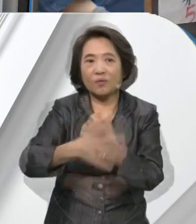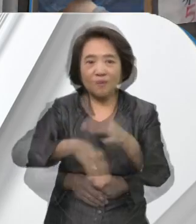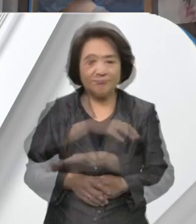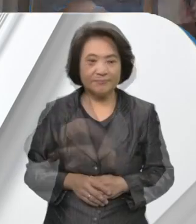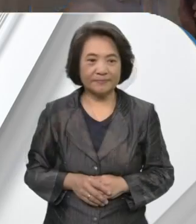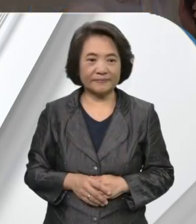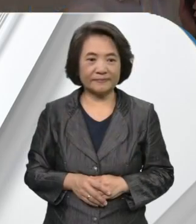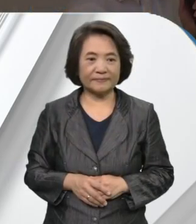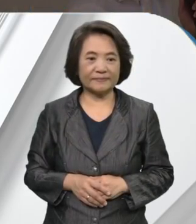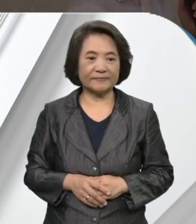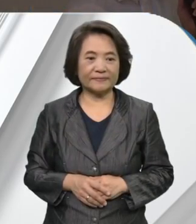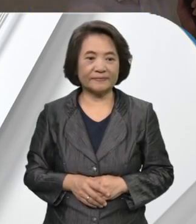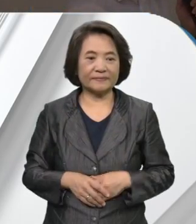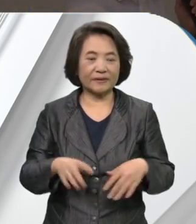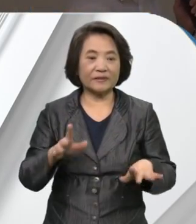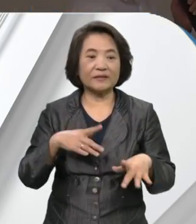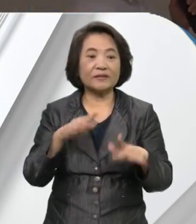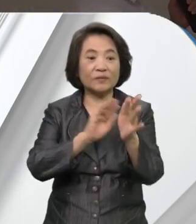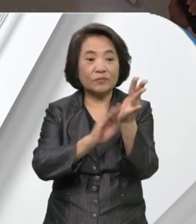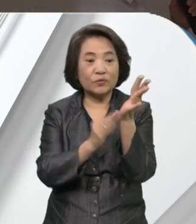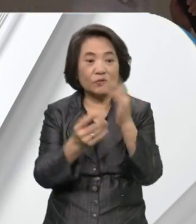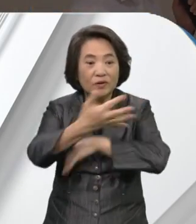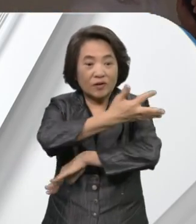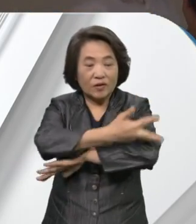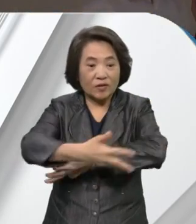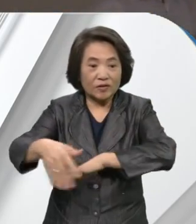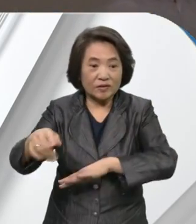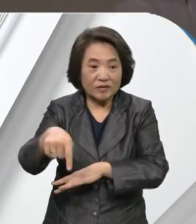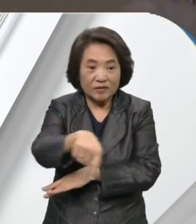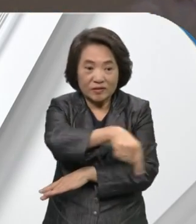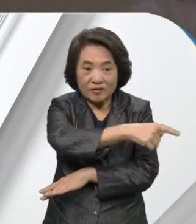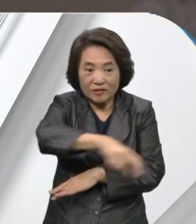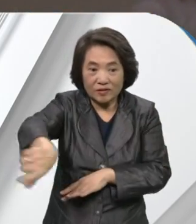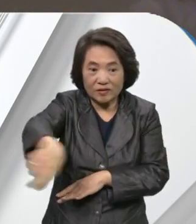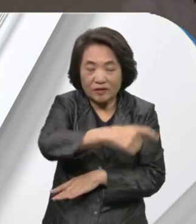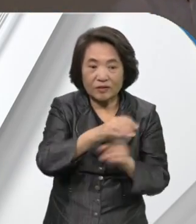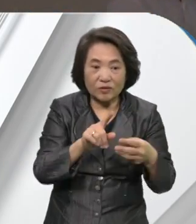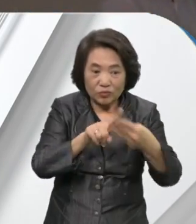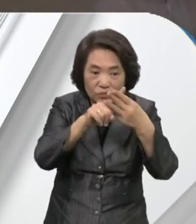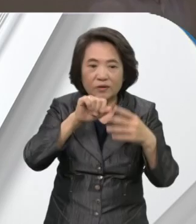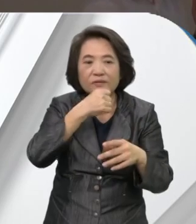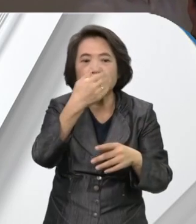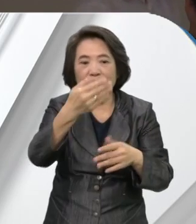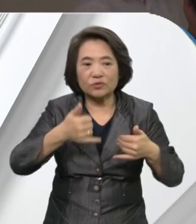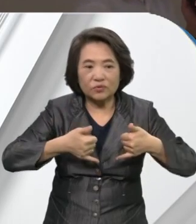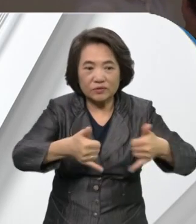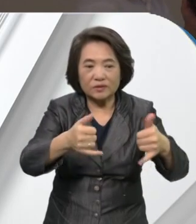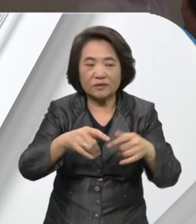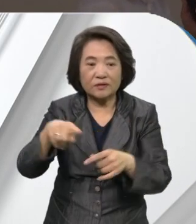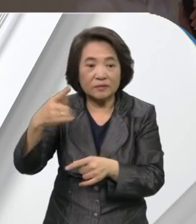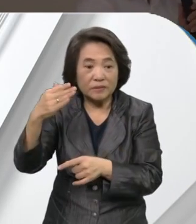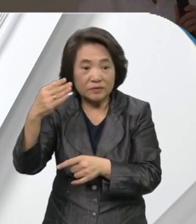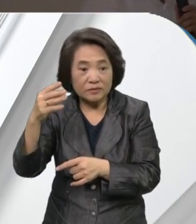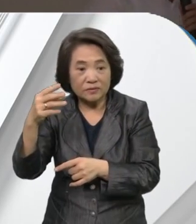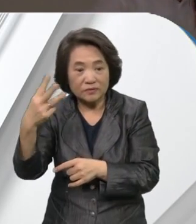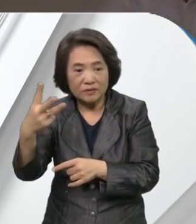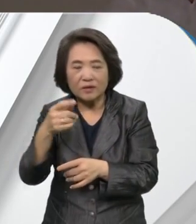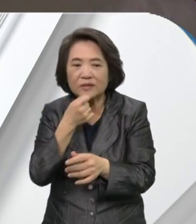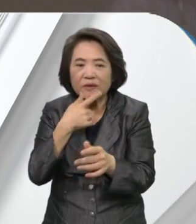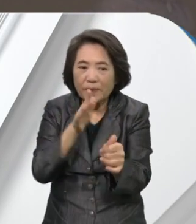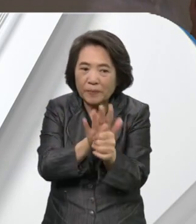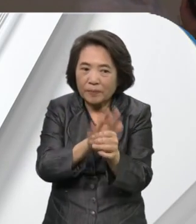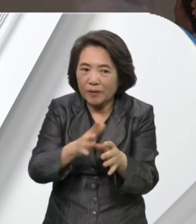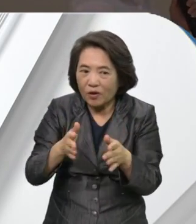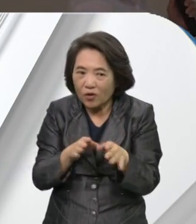论。 木瓜溪以北到利物溪之间，主要干道是台九线，可是193就扮演着一个辅助的一个角